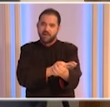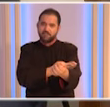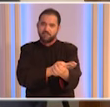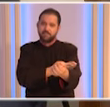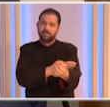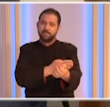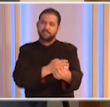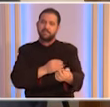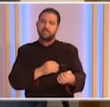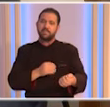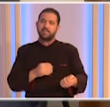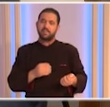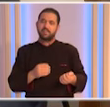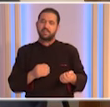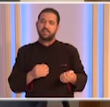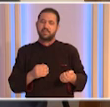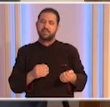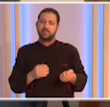puterea și